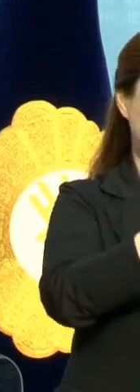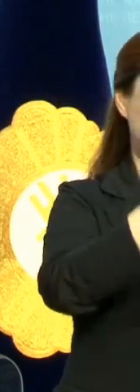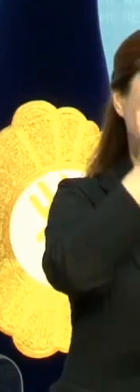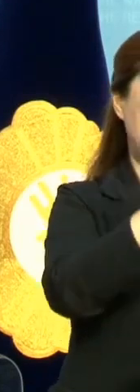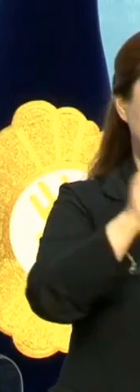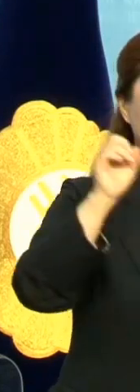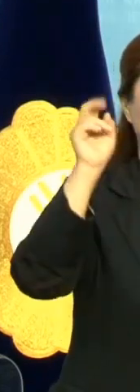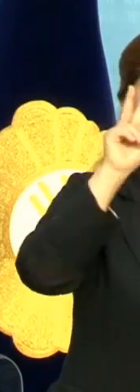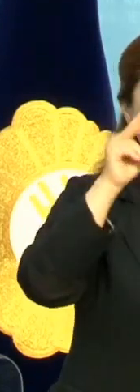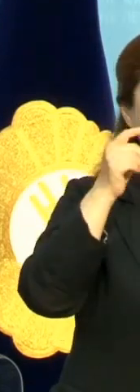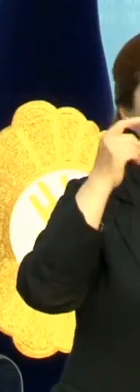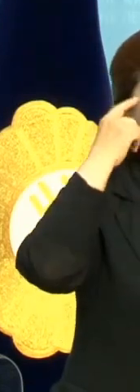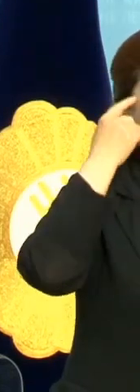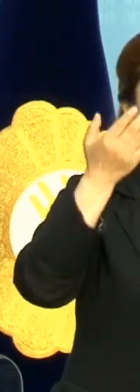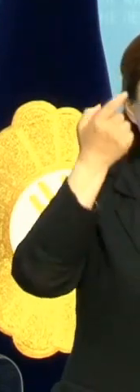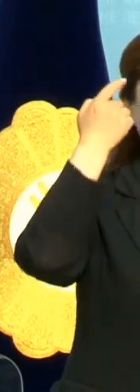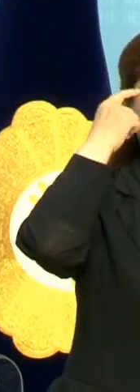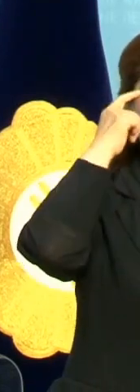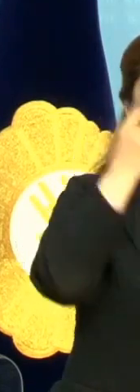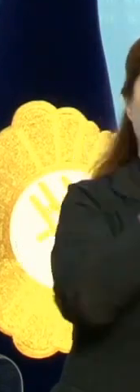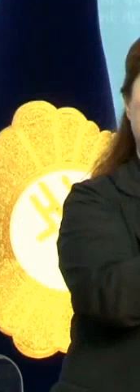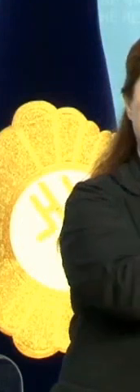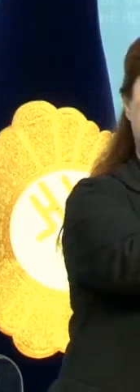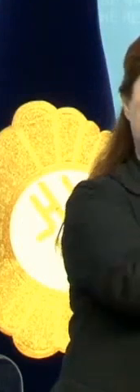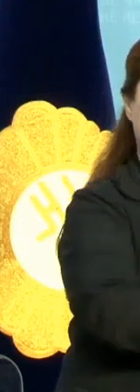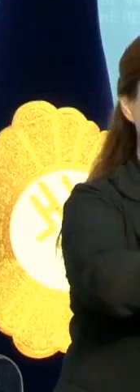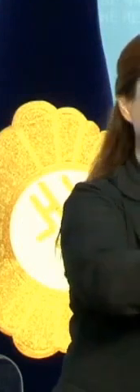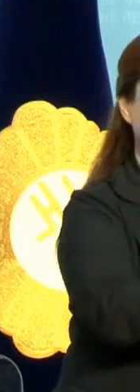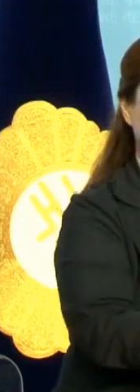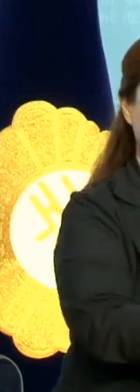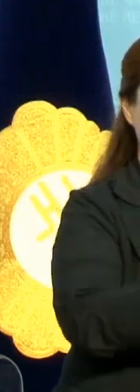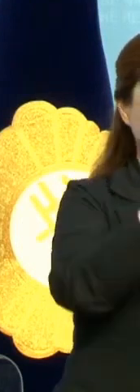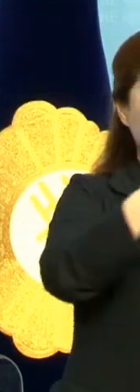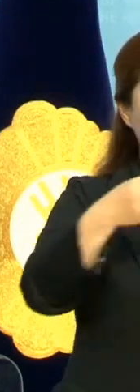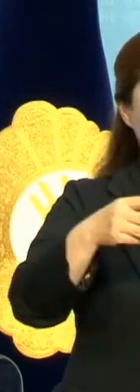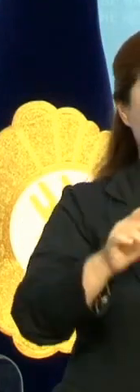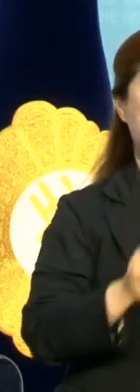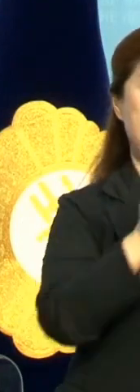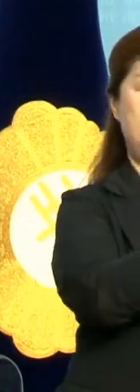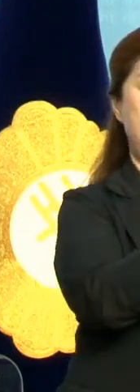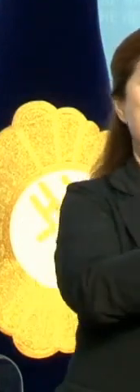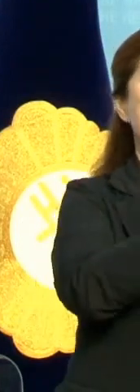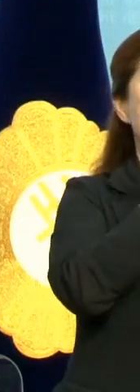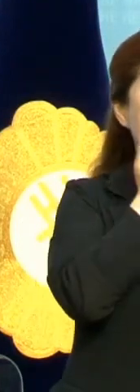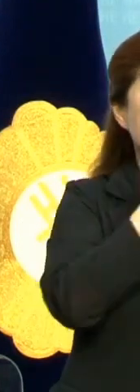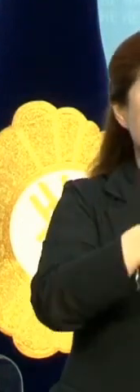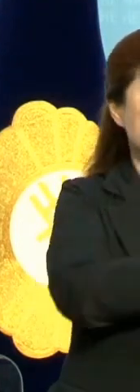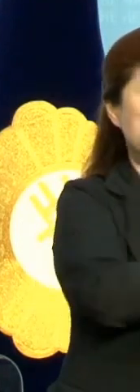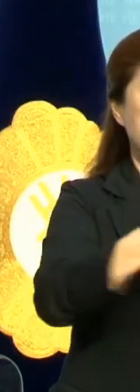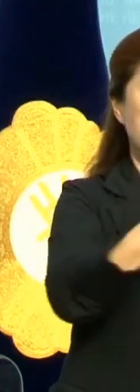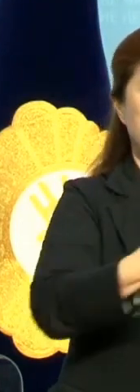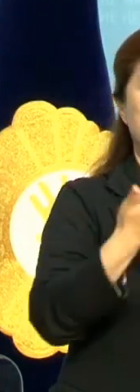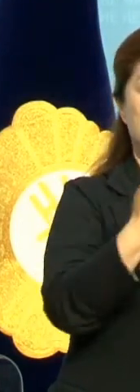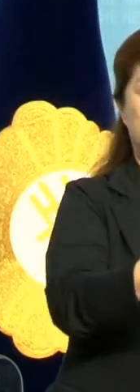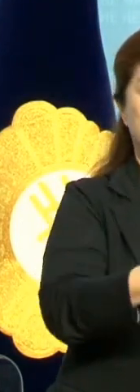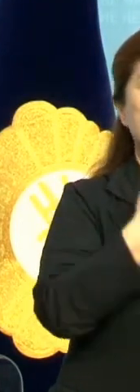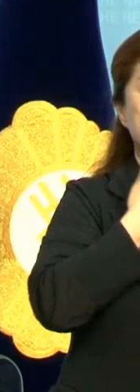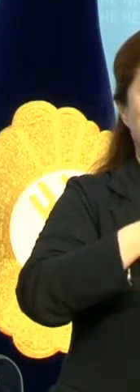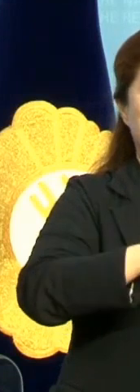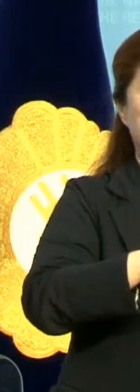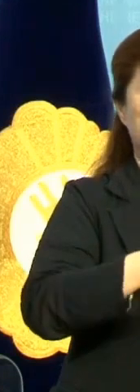갑자기 상장 규정을 개정해서 삼성 바이오로직스가 상장될 수 있도록 특혜를 줬다고 하는 점을 지적했던